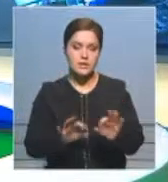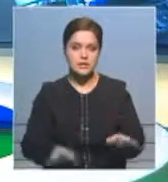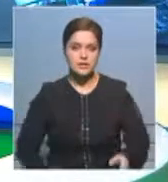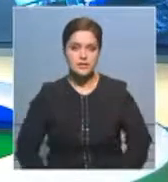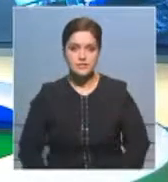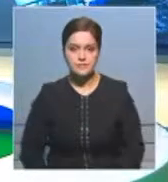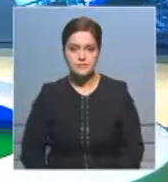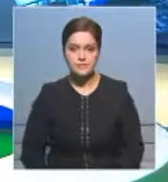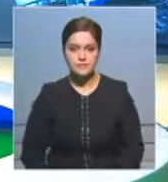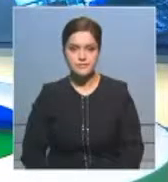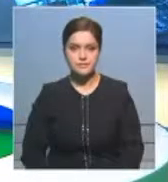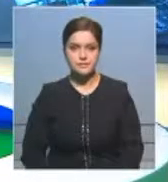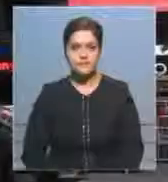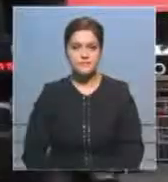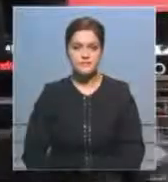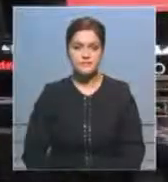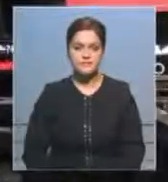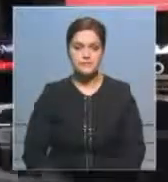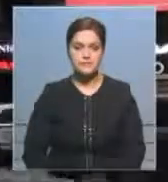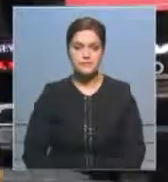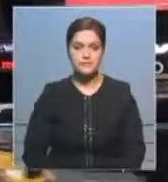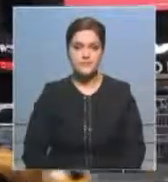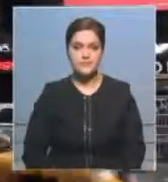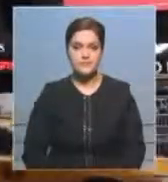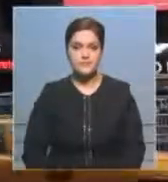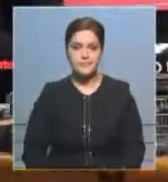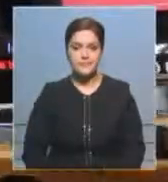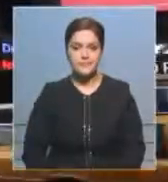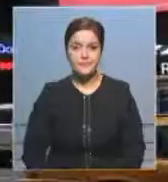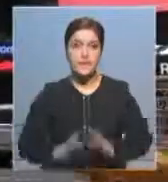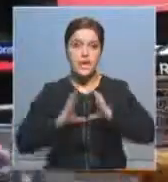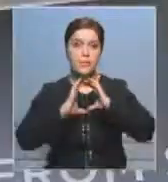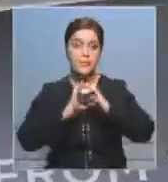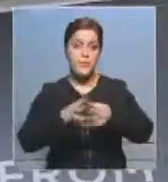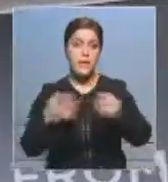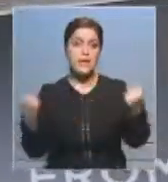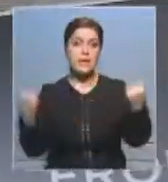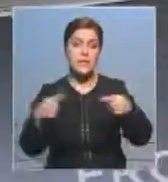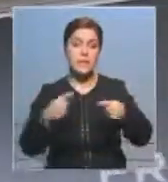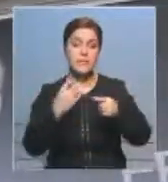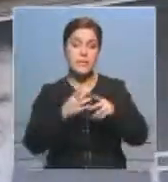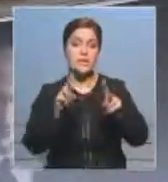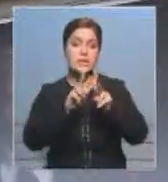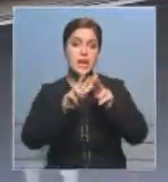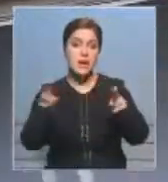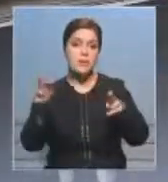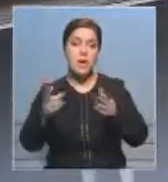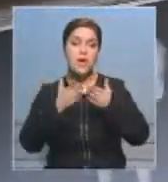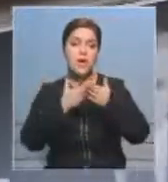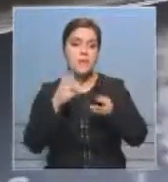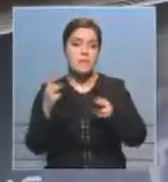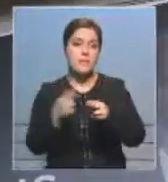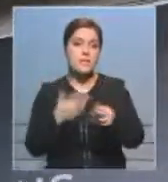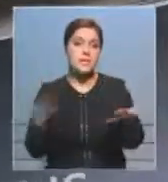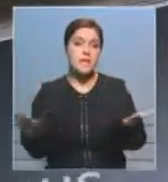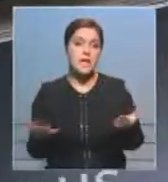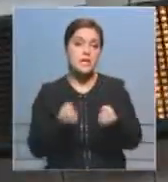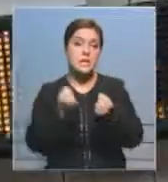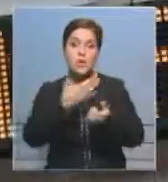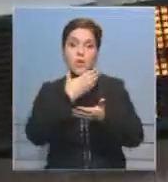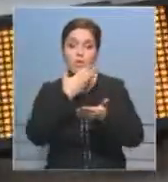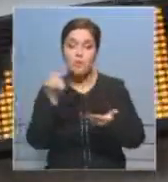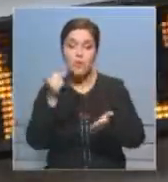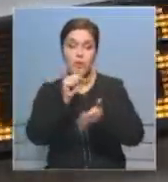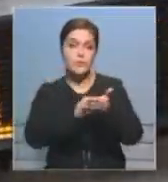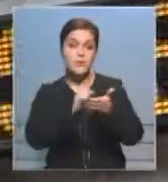майра абдрахманова мировая экономика похоже на океанские лайнеры спасательных лодок так оценивают